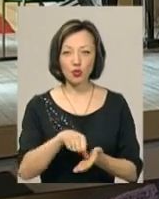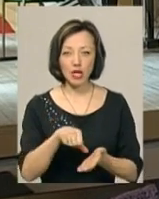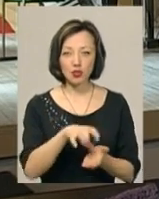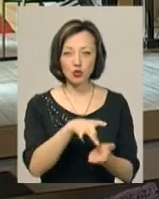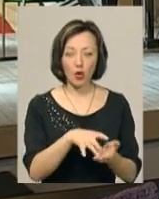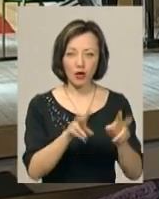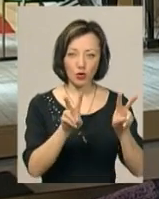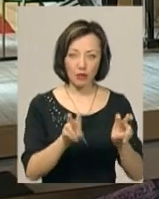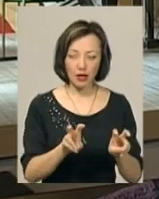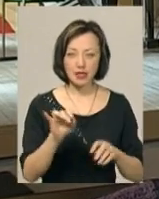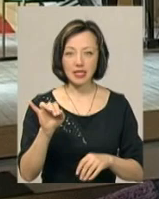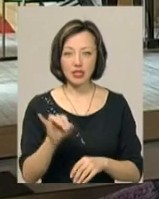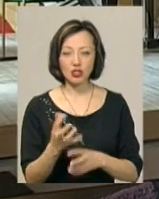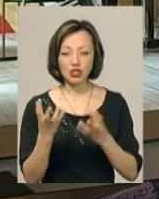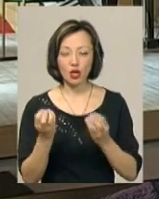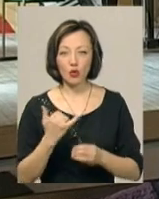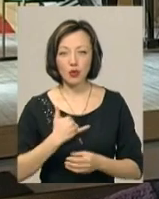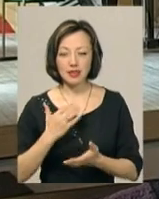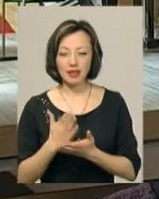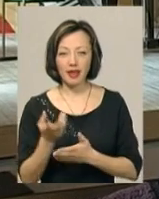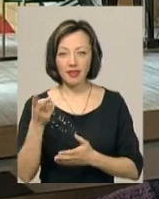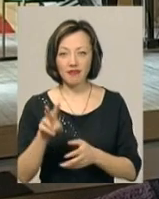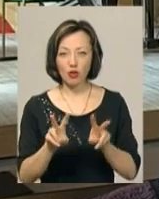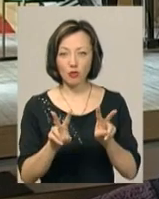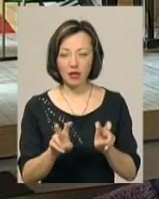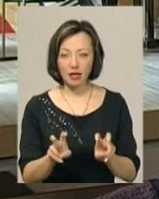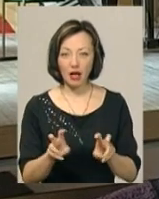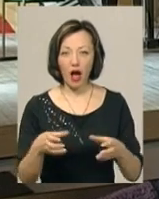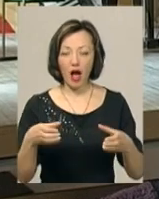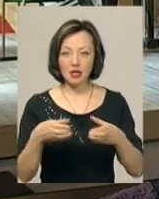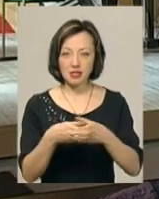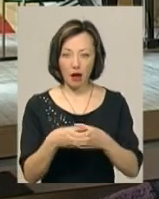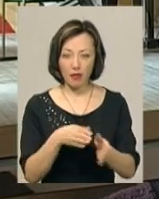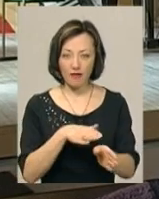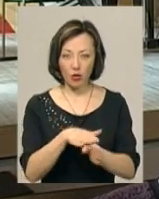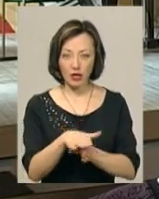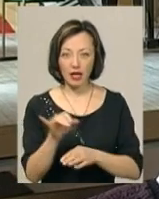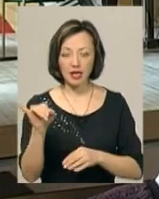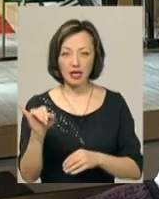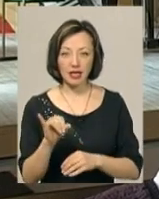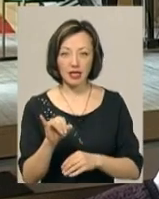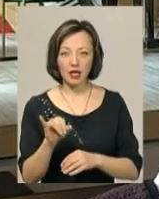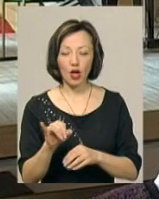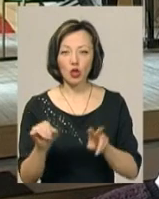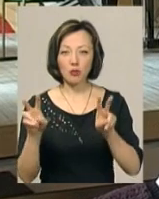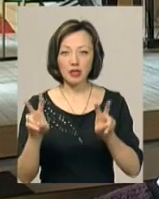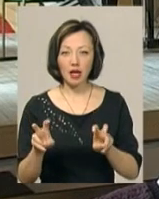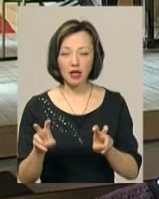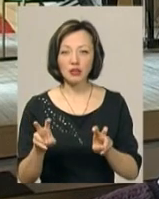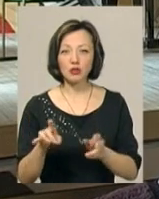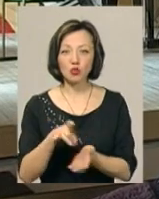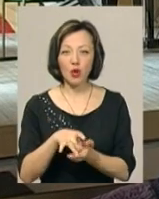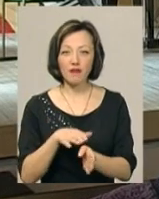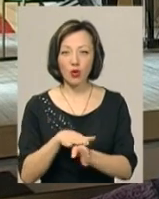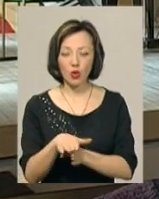сольній номінації. І ще в нас є дві номінації – це ансамблеве виконання і номінація сольне